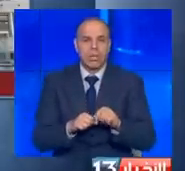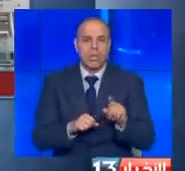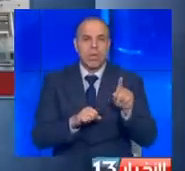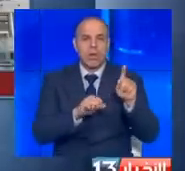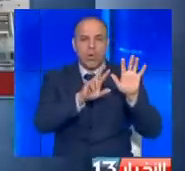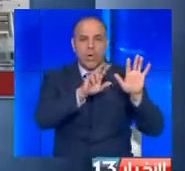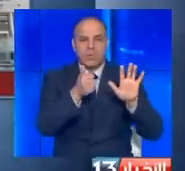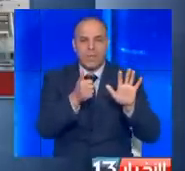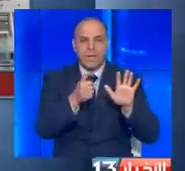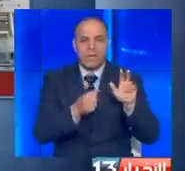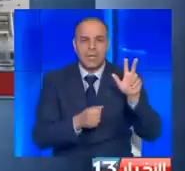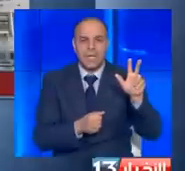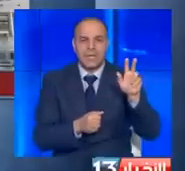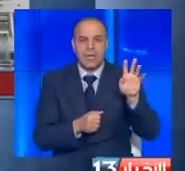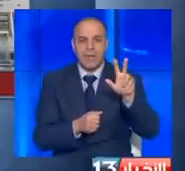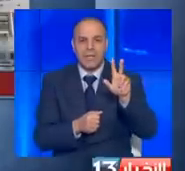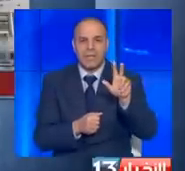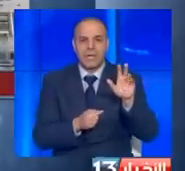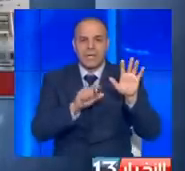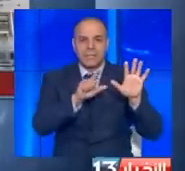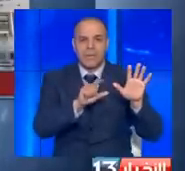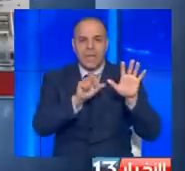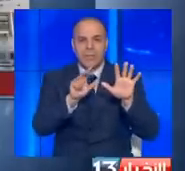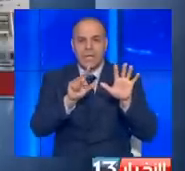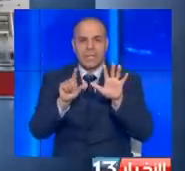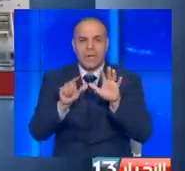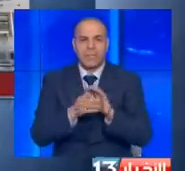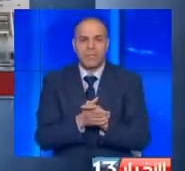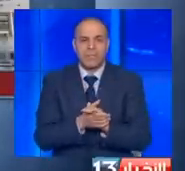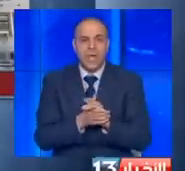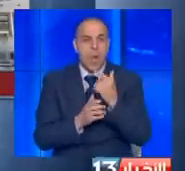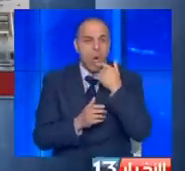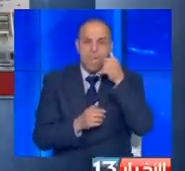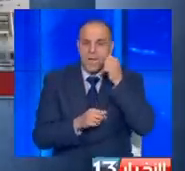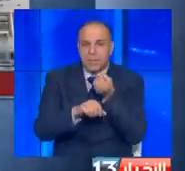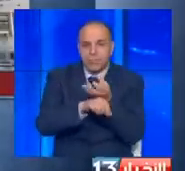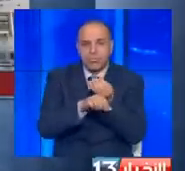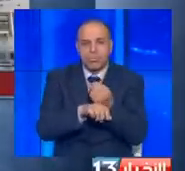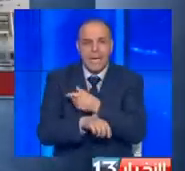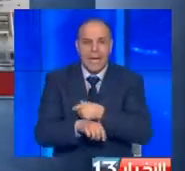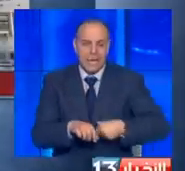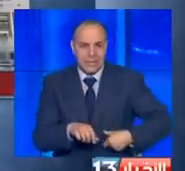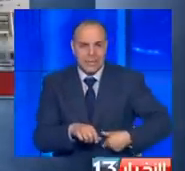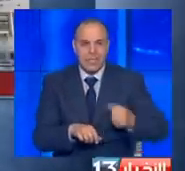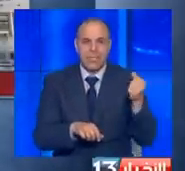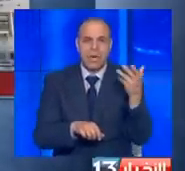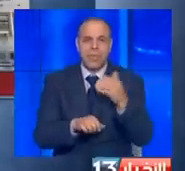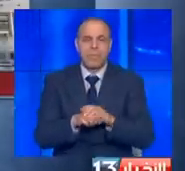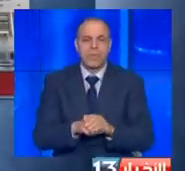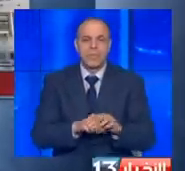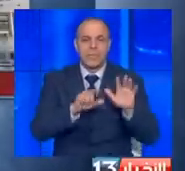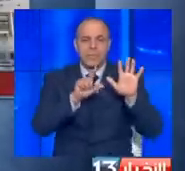واحد وسبعين ثلاثمائه واثنين واربعين سبعمائه وسبعه وثمانين بمركز ارشاد الحرس الوطني على الرقم